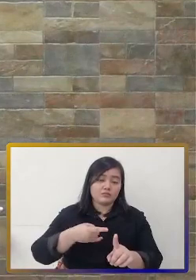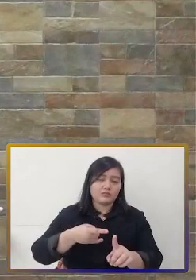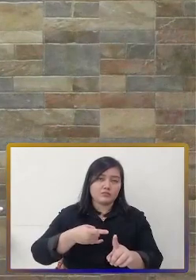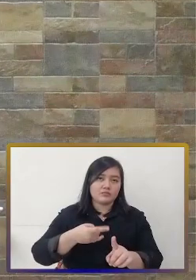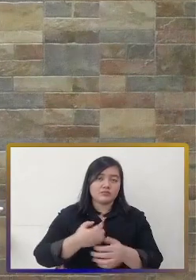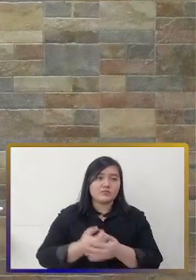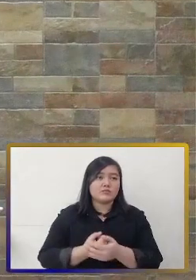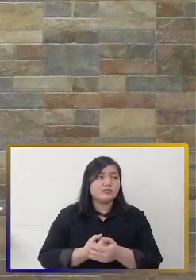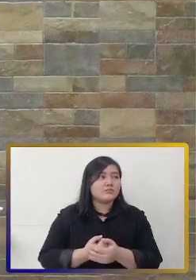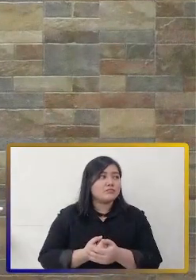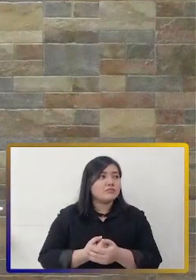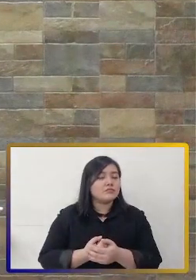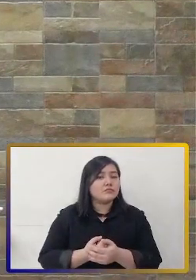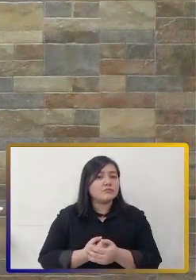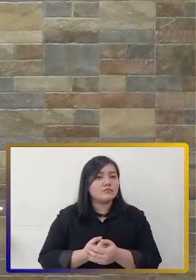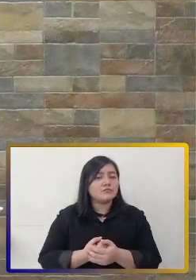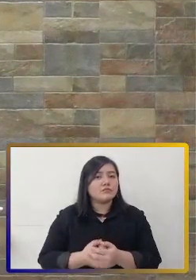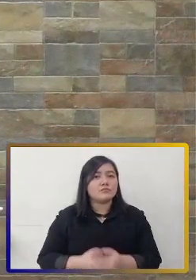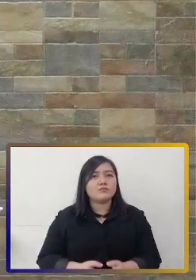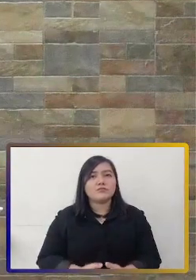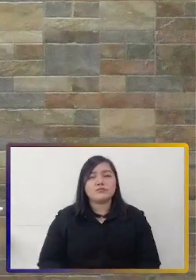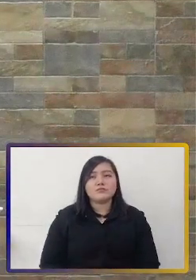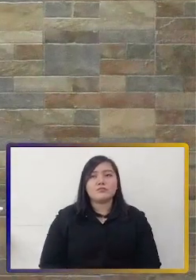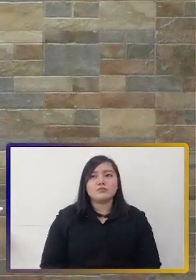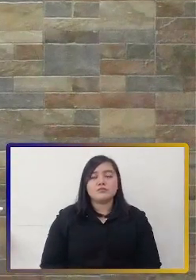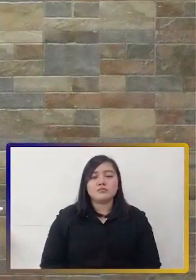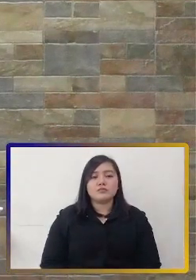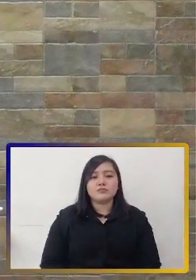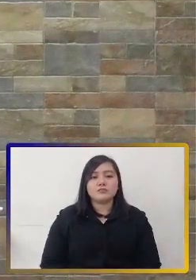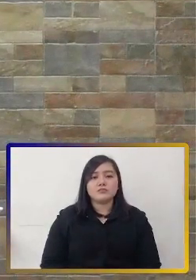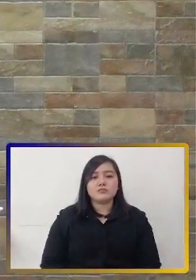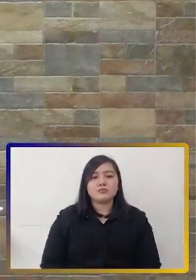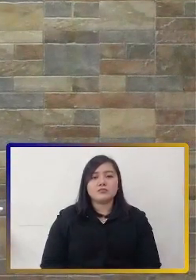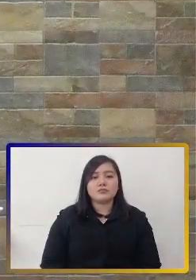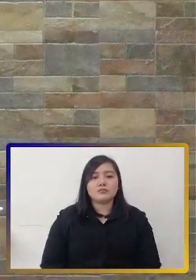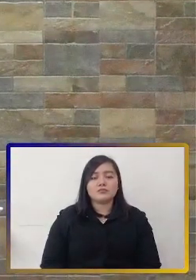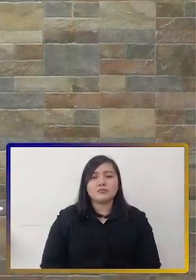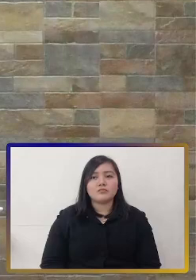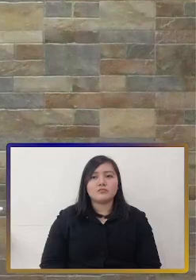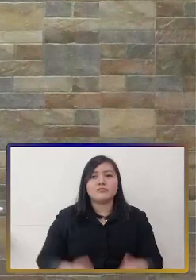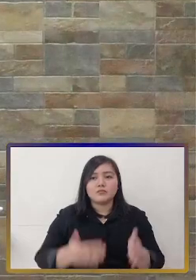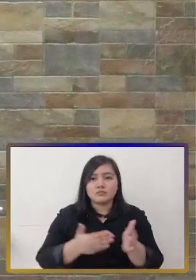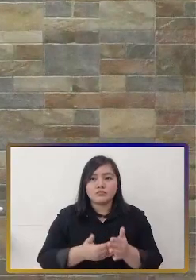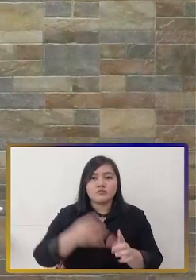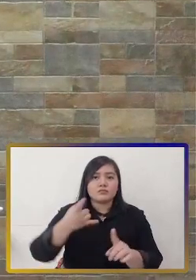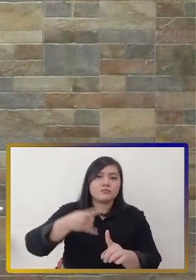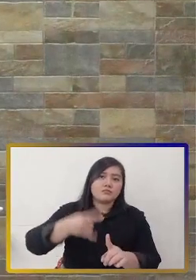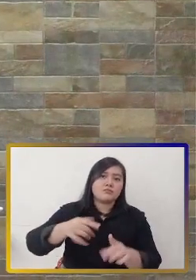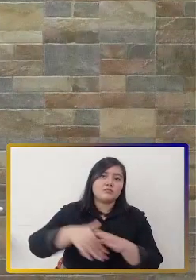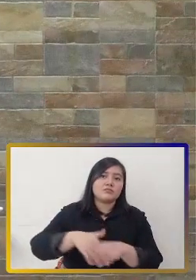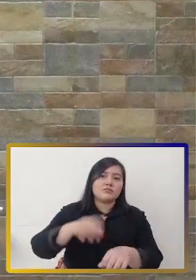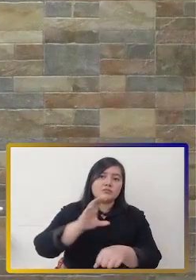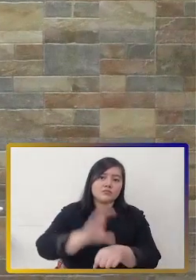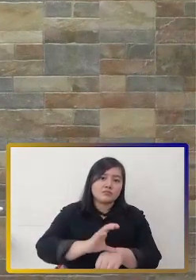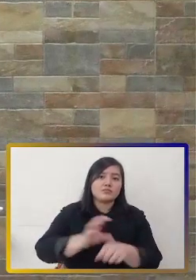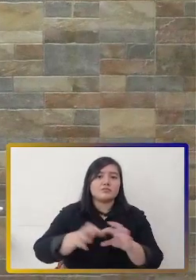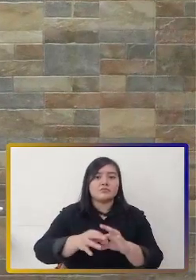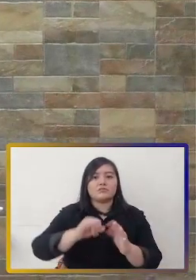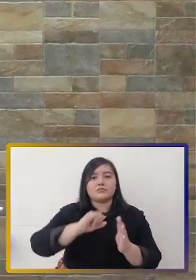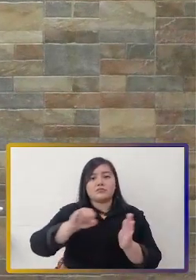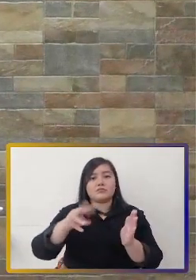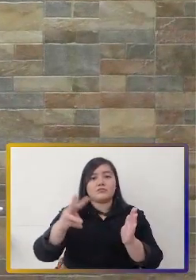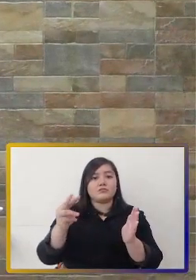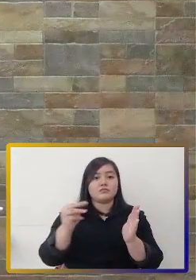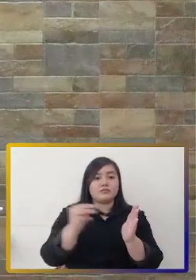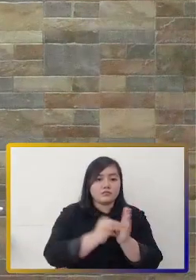ng Diyos ng persecution ay dumating sa church, primarily first at the church at Jerusalem, all right? Para ma-accomplish yung